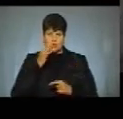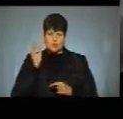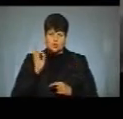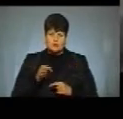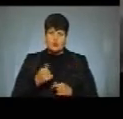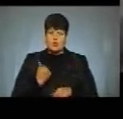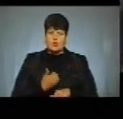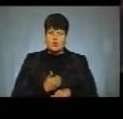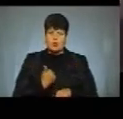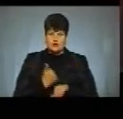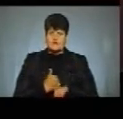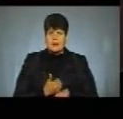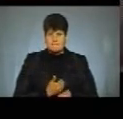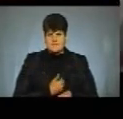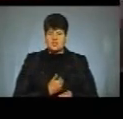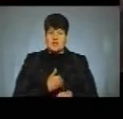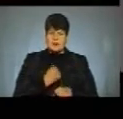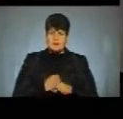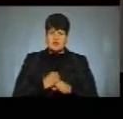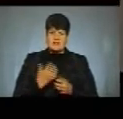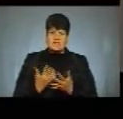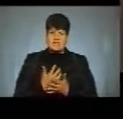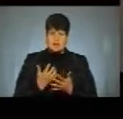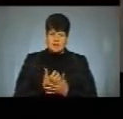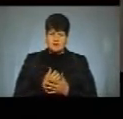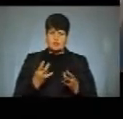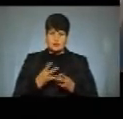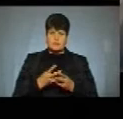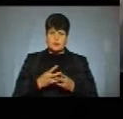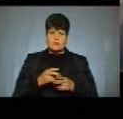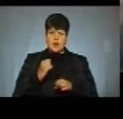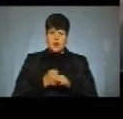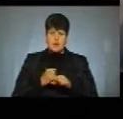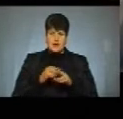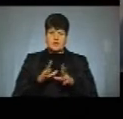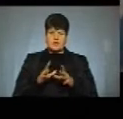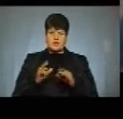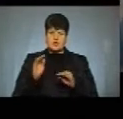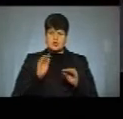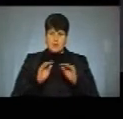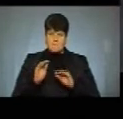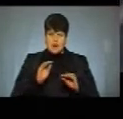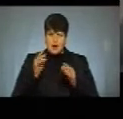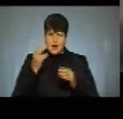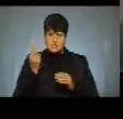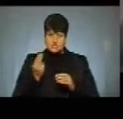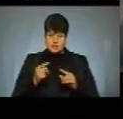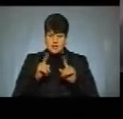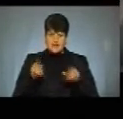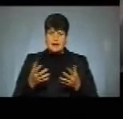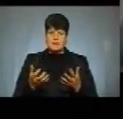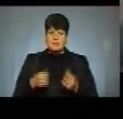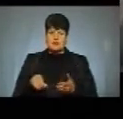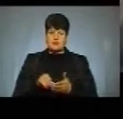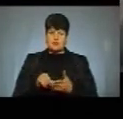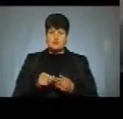головне – бажання працювати і заробляти. Потрібно обробляти зображення моєї компанії, яка займається, яка приймає участь у